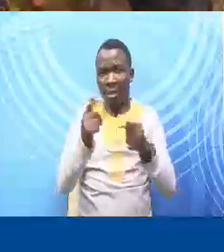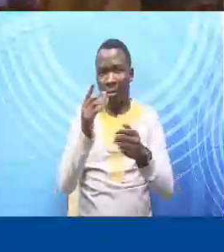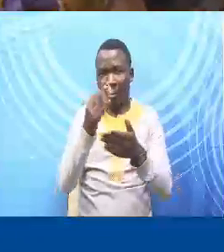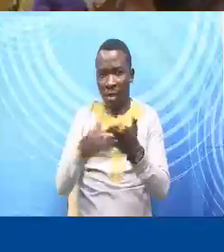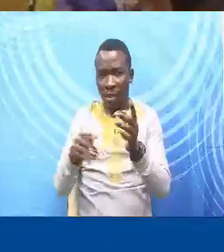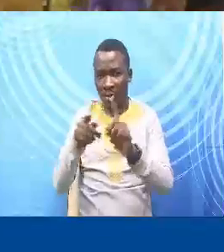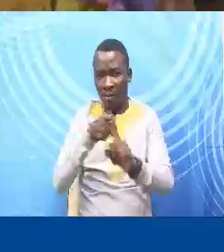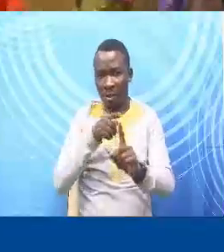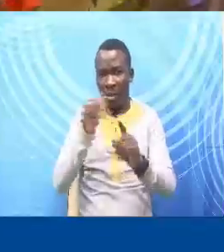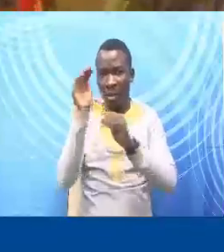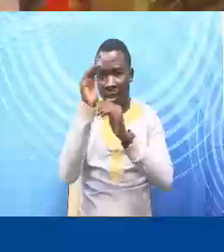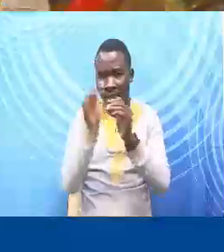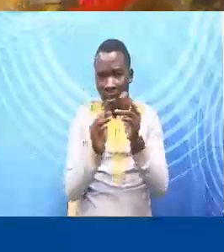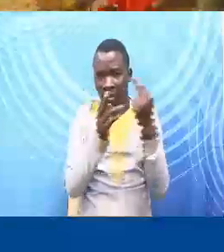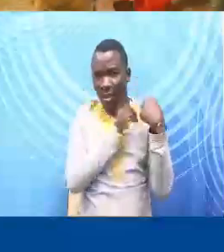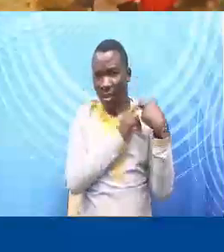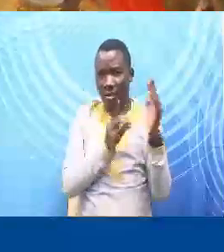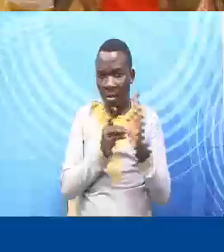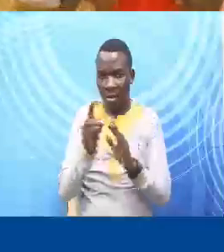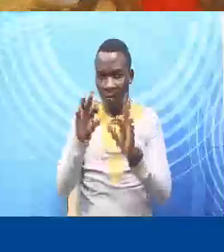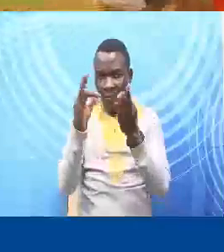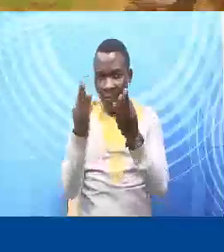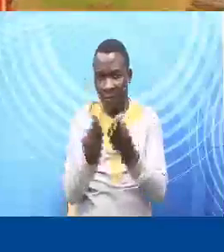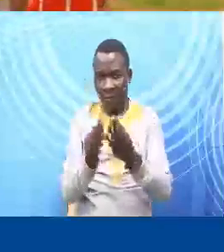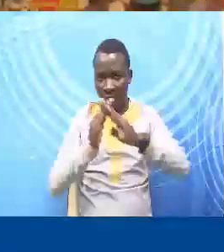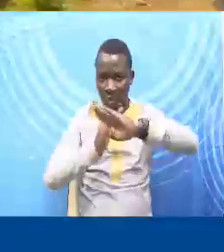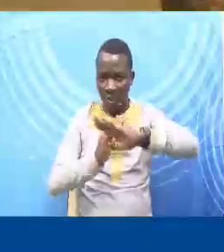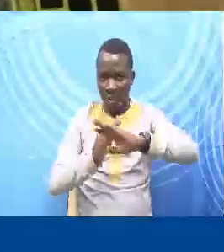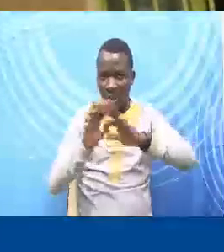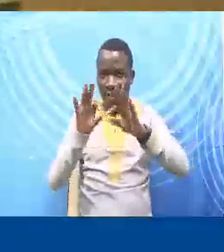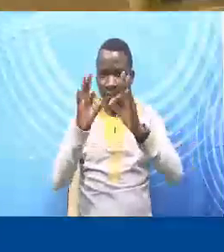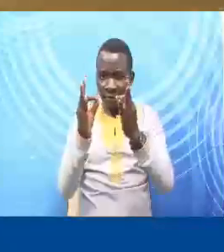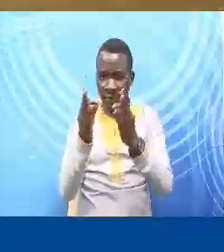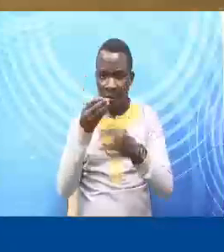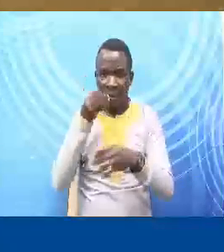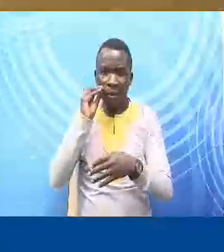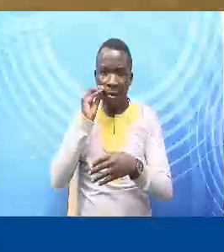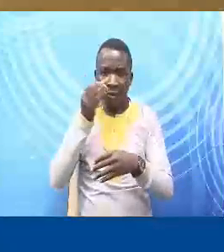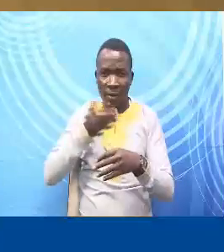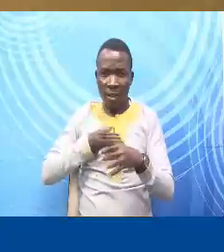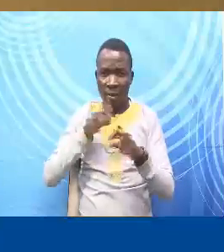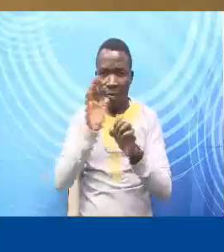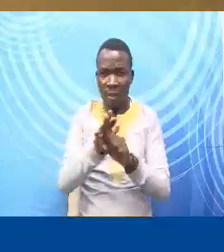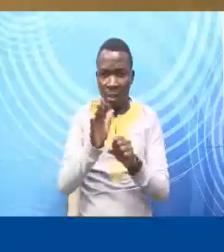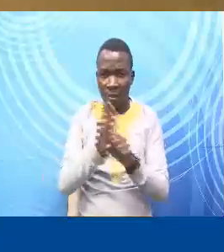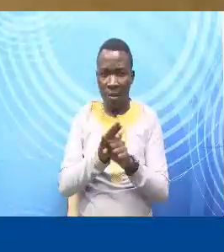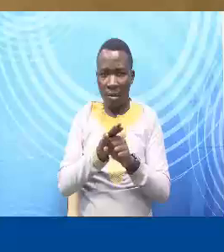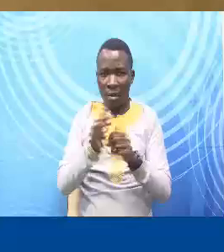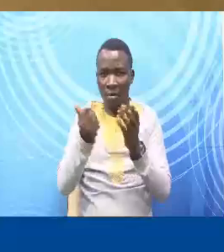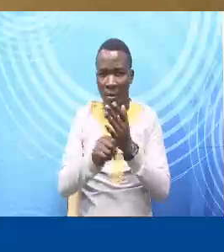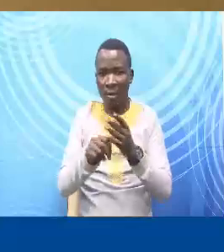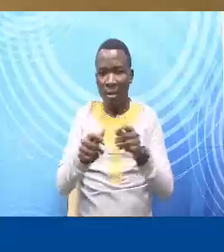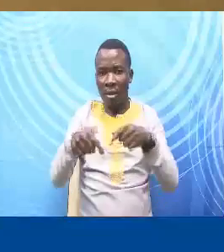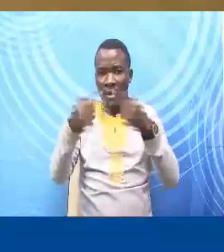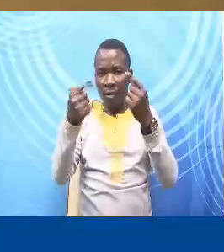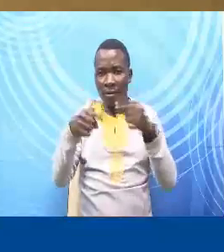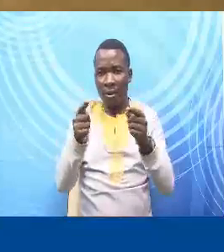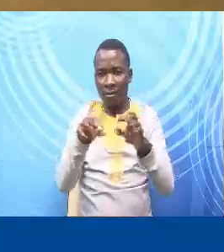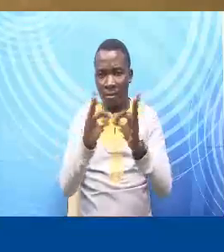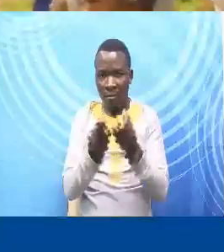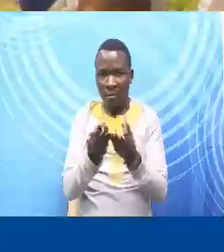aho inzego zifite mu nshingano iterambere ry'umuryango ndetse n'ubusugire bw'ingo zikaba zigifite byinshi byo gukora kugira ngo ibibazo by'amakimbirane mu miryango bigabanyuke